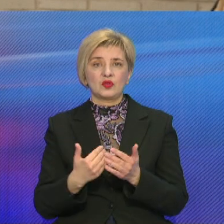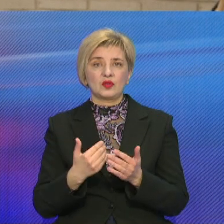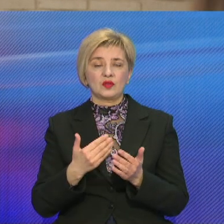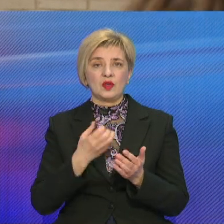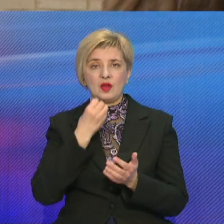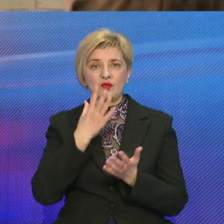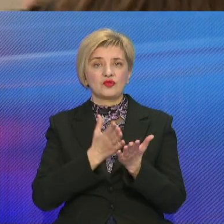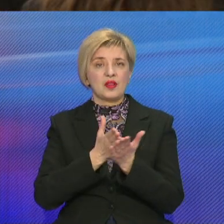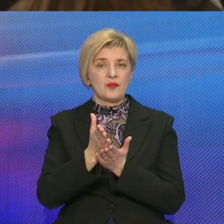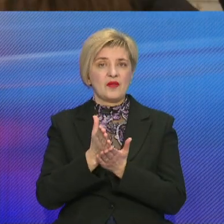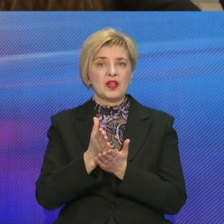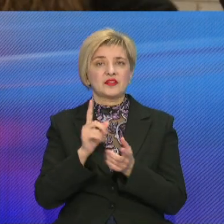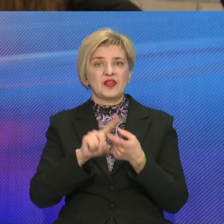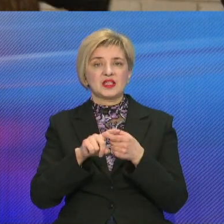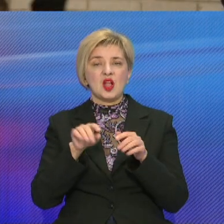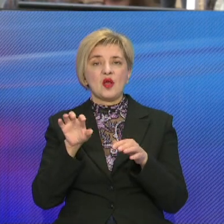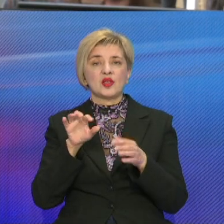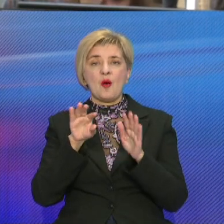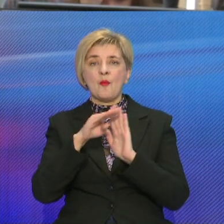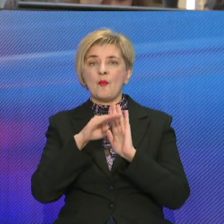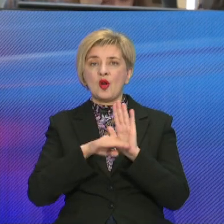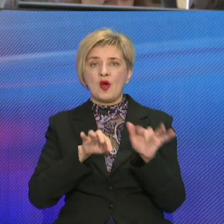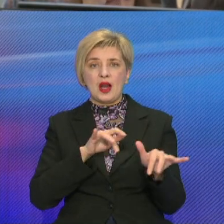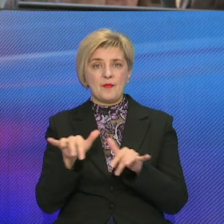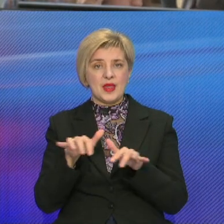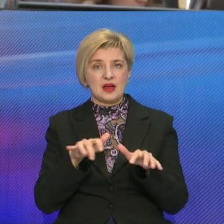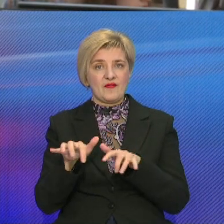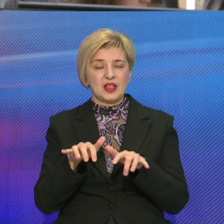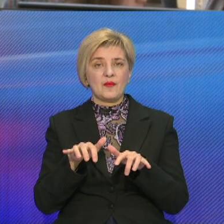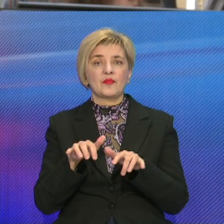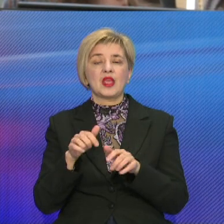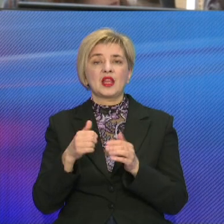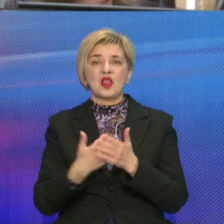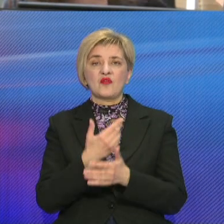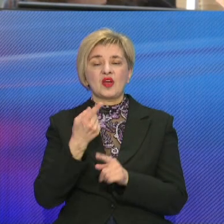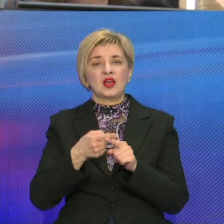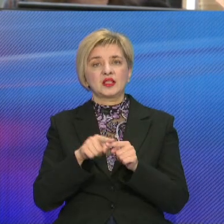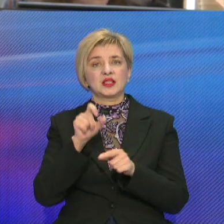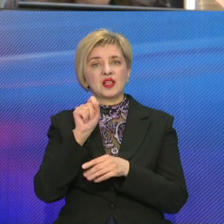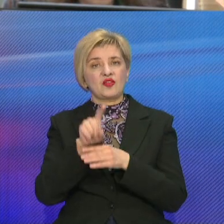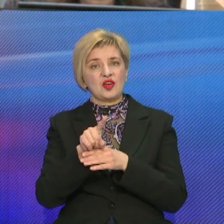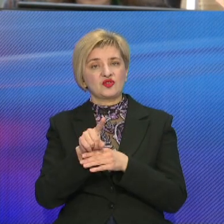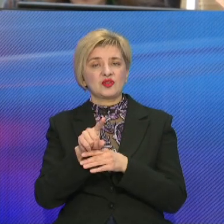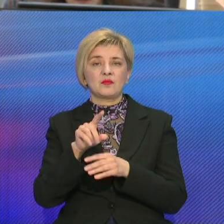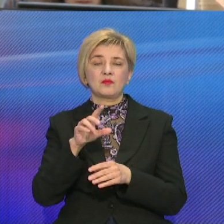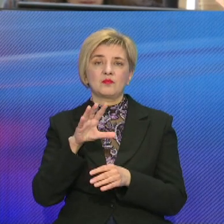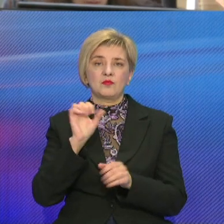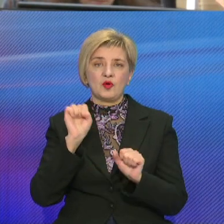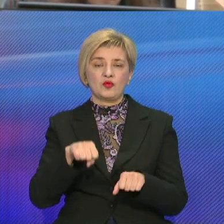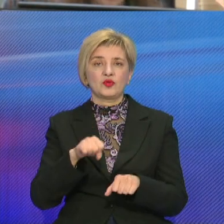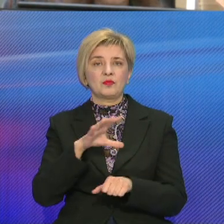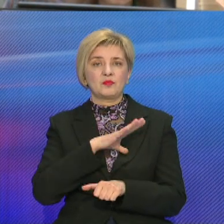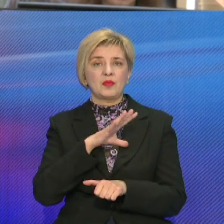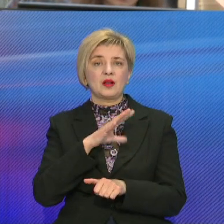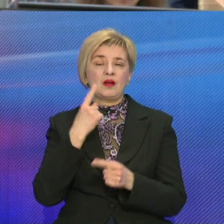на олимпиаде чувствую уверенно, надеюсь, у меня все получится. Для новичка эти задачи могут показаться трудными, однако бывалые пираты, можно